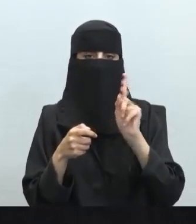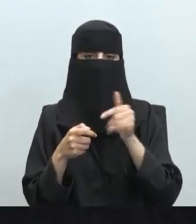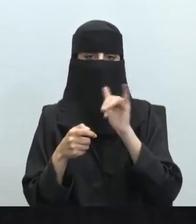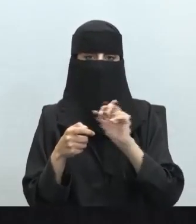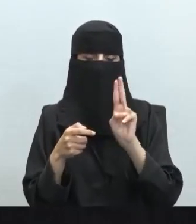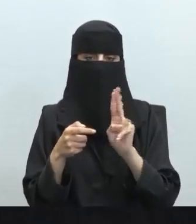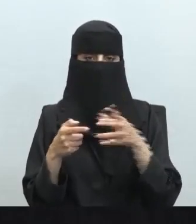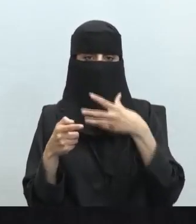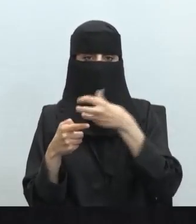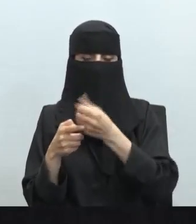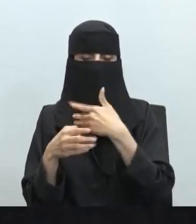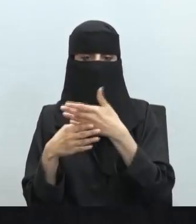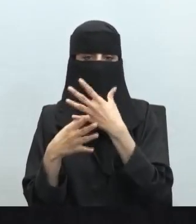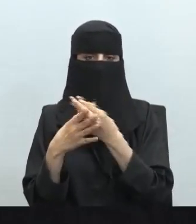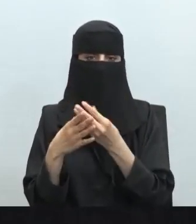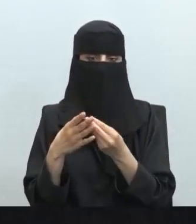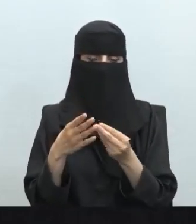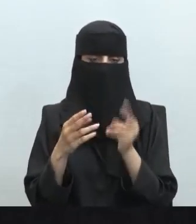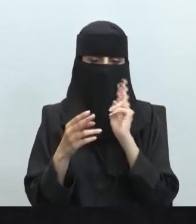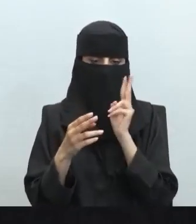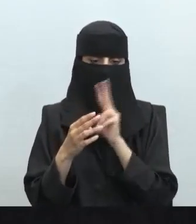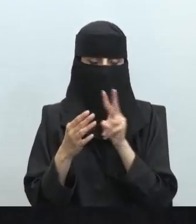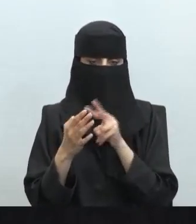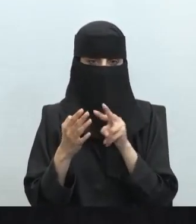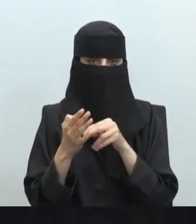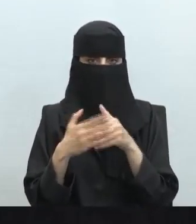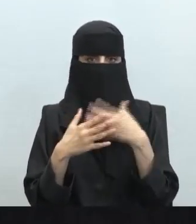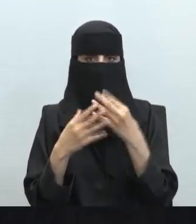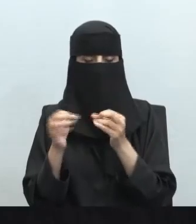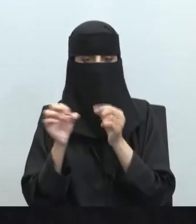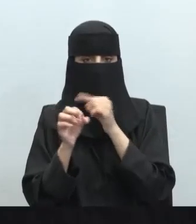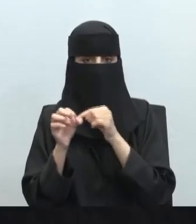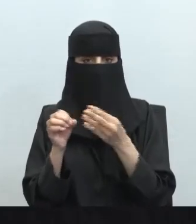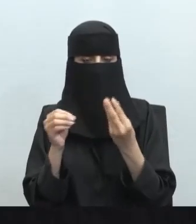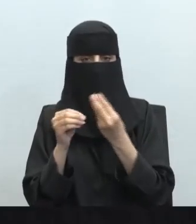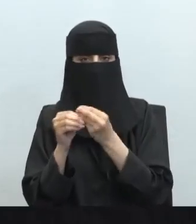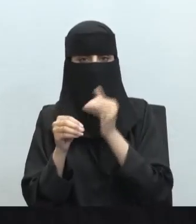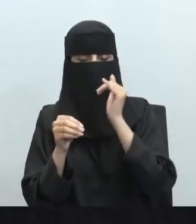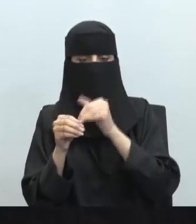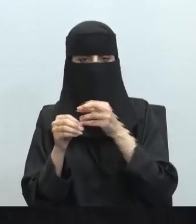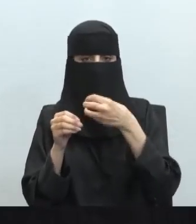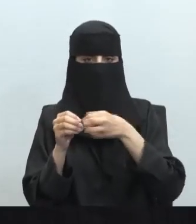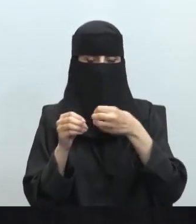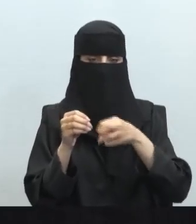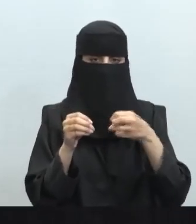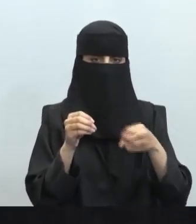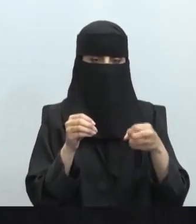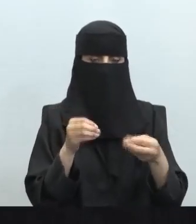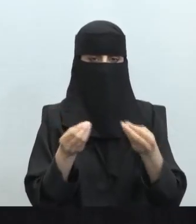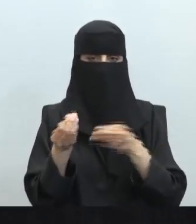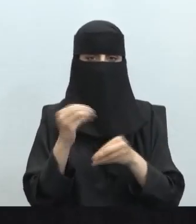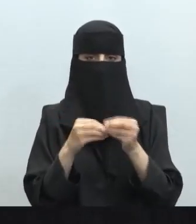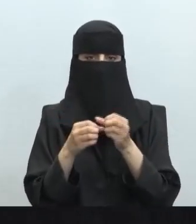هذه السولات الناتجه داخل البكتيريا نحن نعلم ان الكترو فاد سوف يلتصق بالخليه ثم يكون نسخ داخل الخليه ثم تنتج هذه الفيروسات